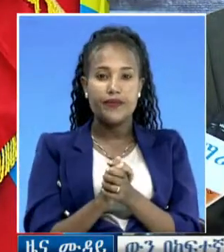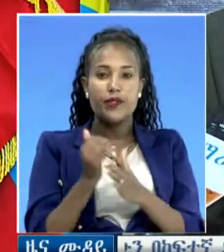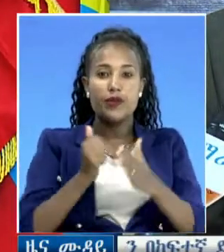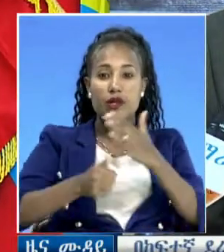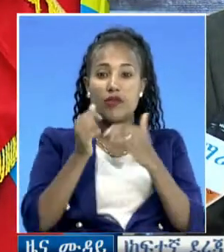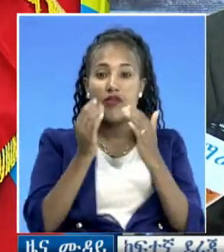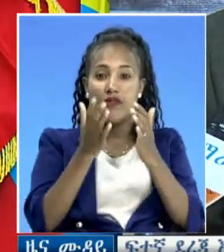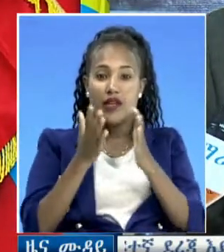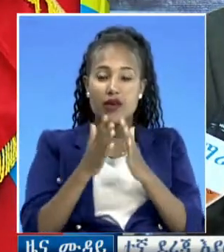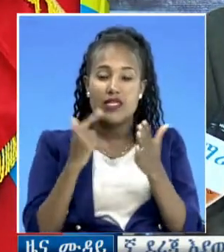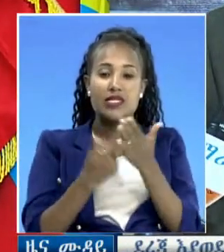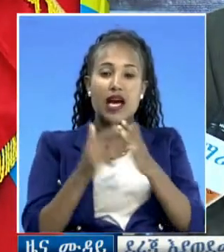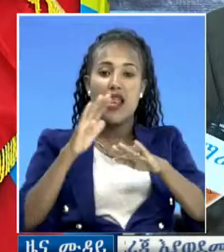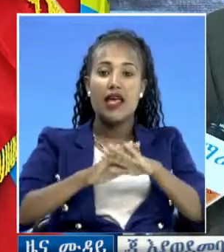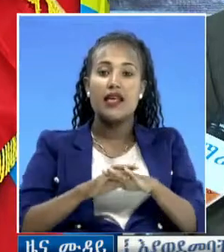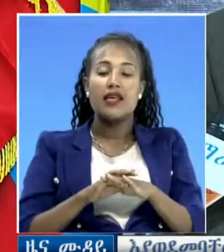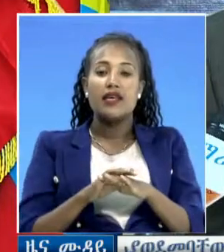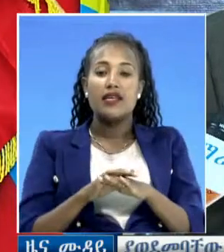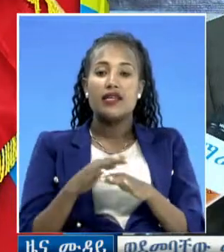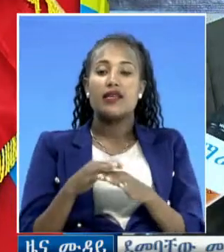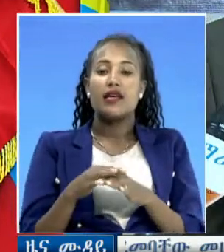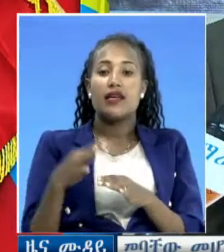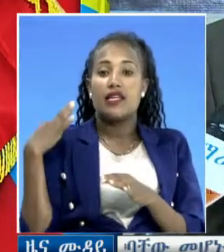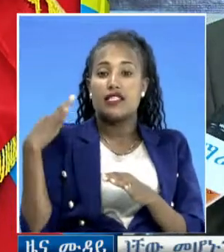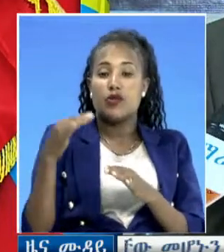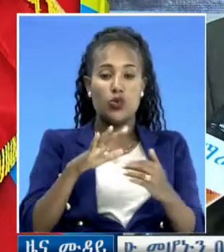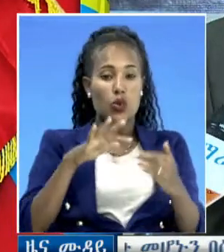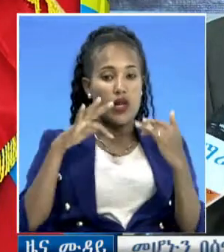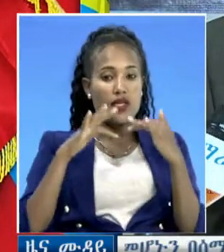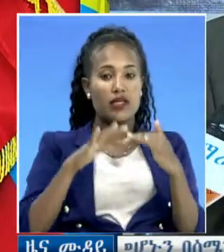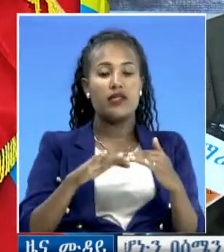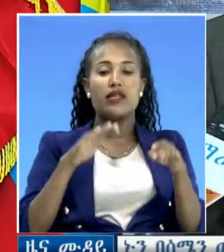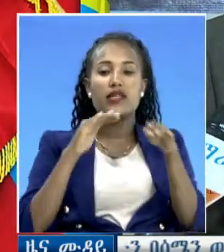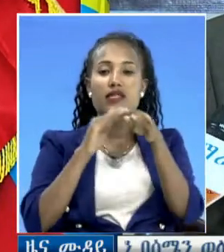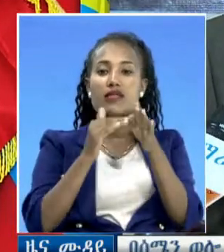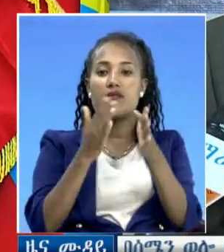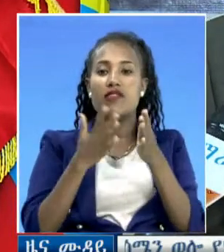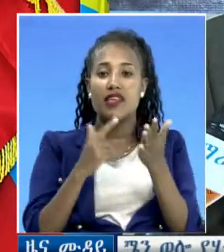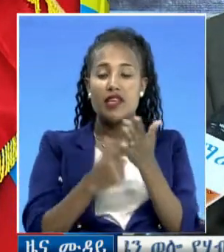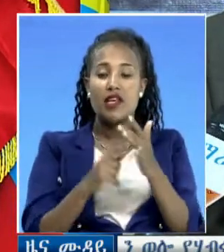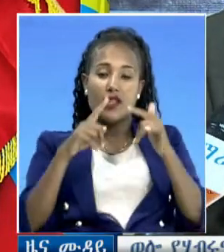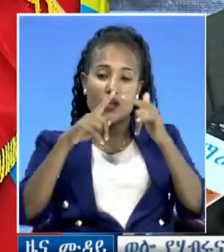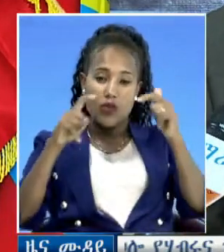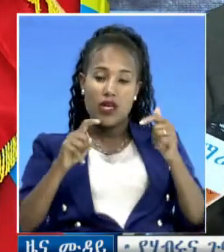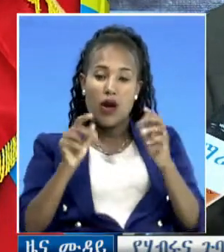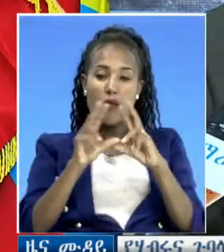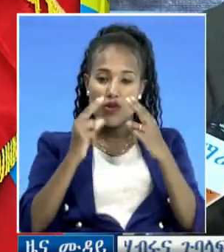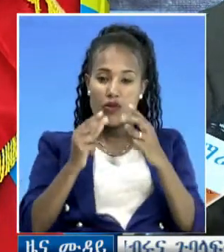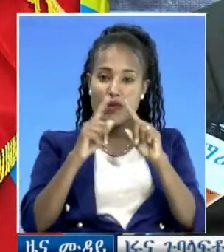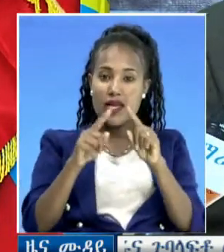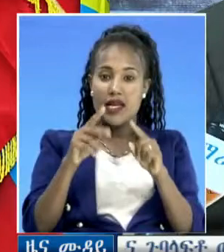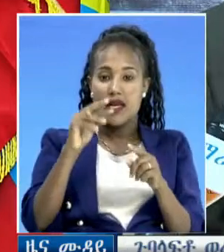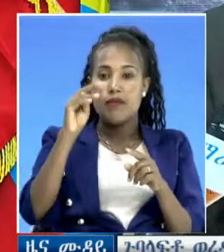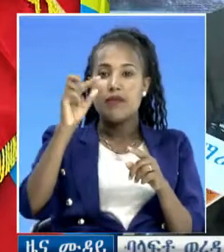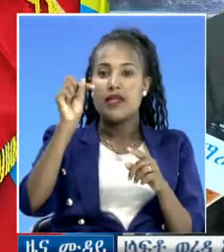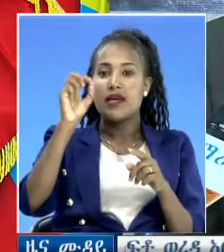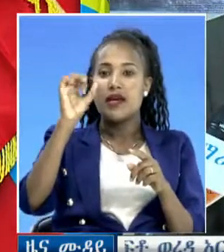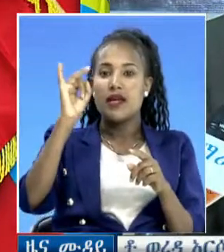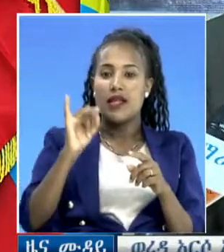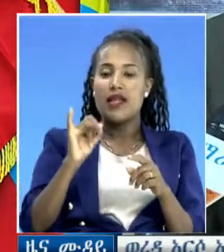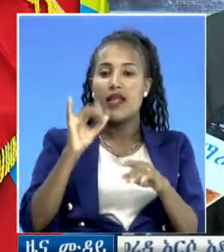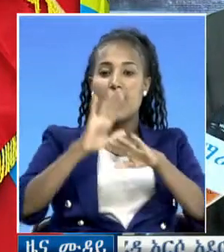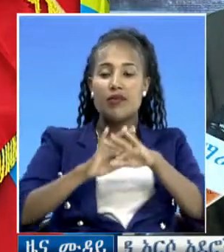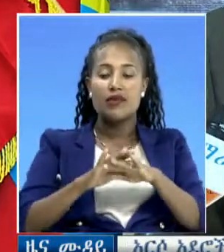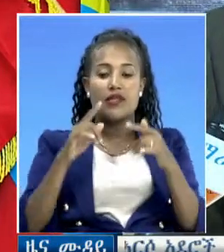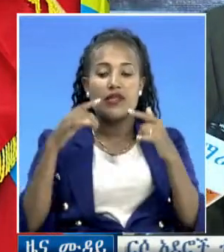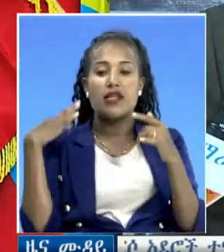እንዲፈለግ የሚፈለገው እዛ ላይ ሲቪል ዋር እንዲቀሰቀስ ነው የሚፈለገው። ይሄ ጽንፈኛ ቡድን በተለይ መተከል ላይ ሲቪል ዋር እንዲነሳ ነው